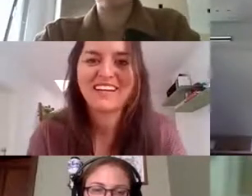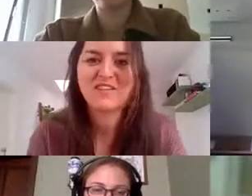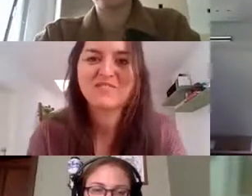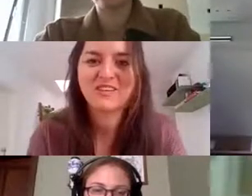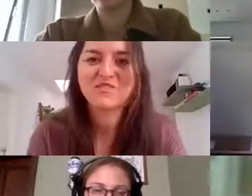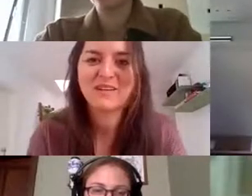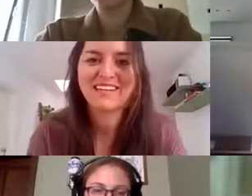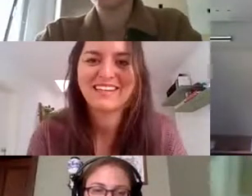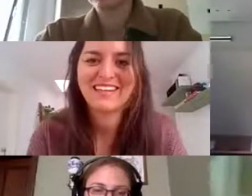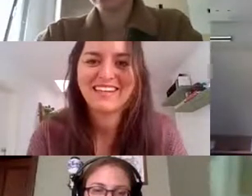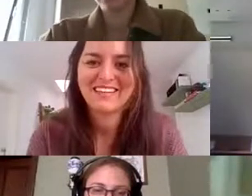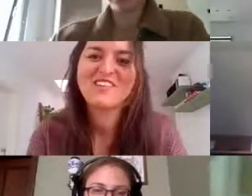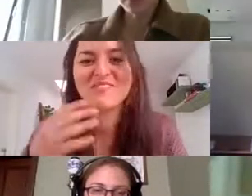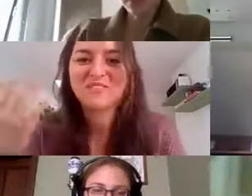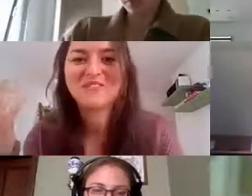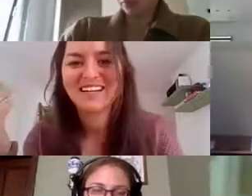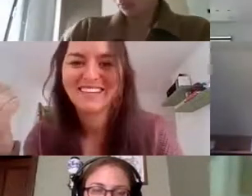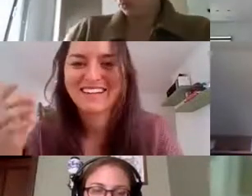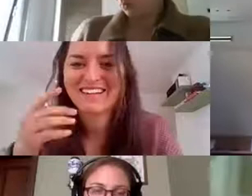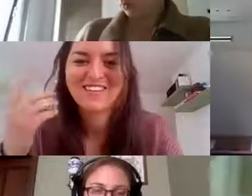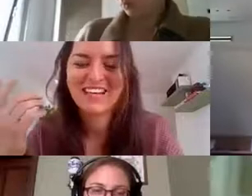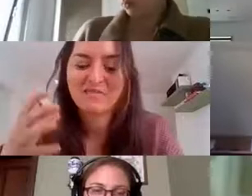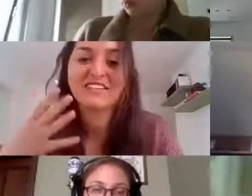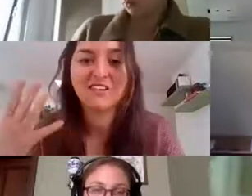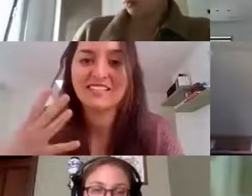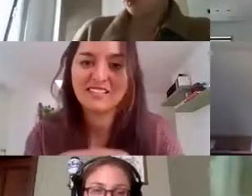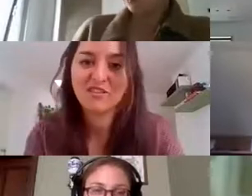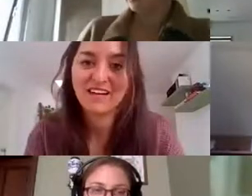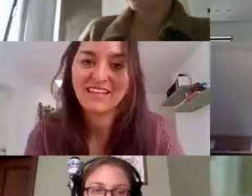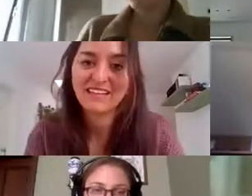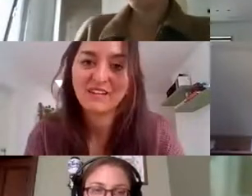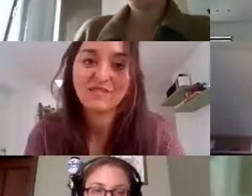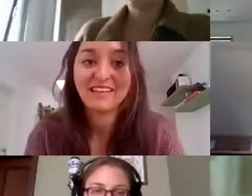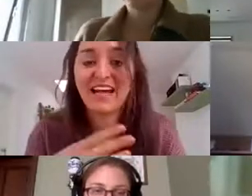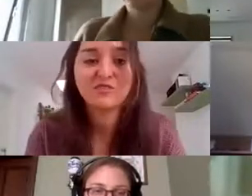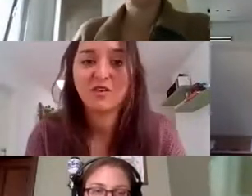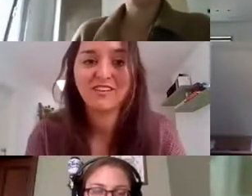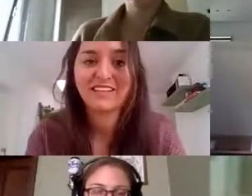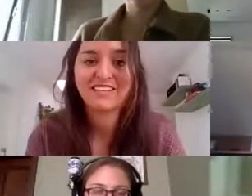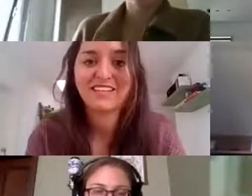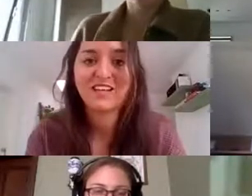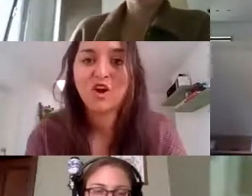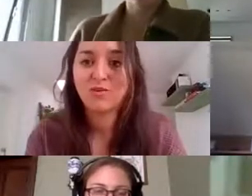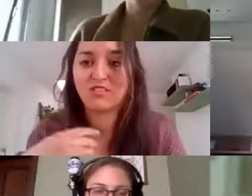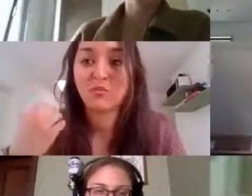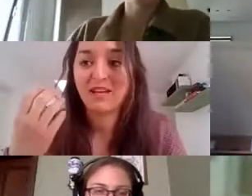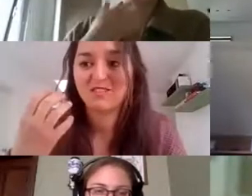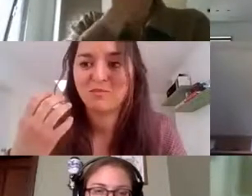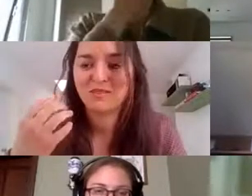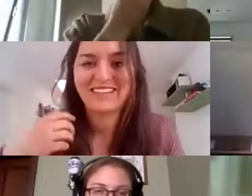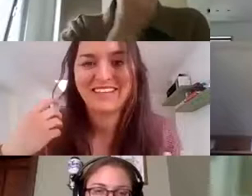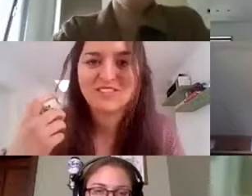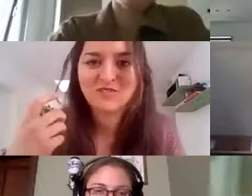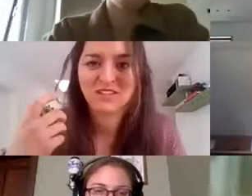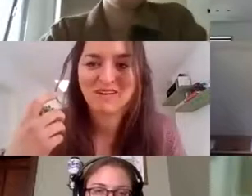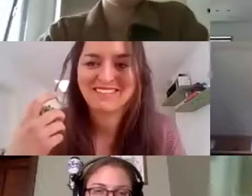op vrijdagavond afspreken, dan leven we de maatregelen nog na, maar dat dat wel iets is dat vaak gaat leven. En dat gaat vooral belangrijk zijn om ze te wijzen op